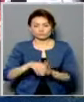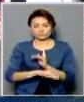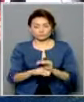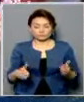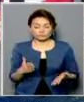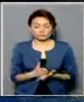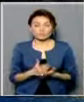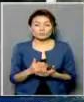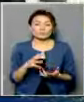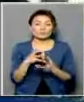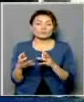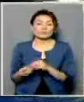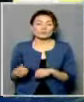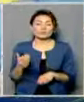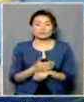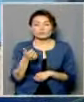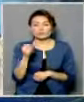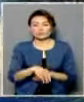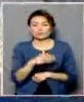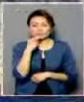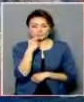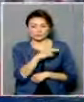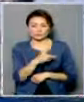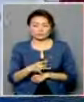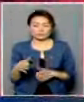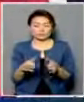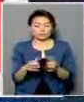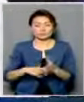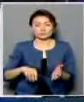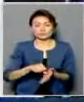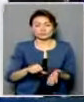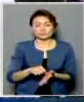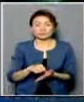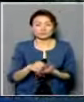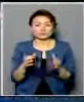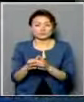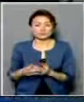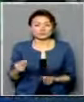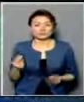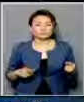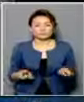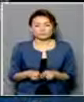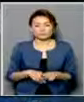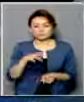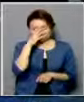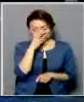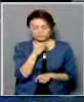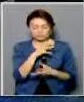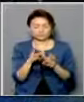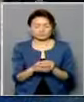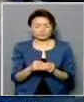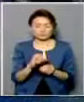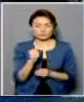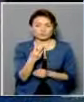шәкірттері. Жарыс қорытындысы бойынша жүлдегерлер сапынан аудан құрамасы ғана емес, оның жекелеген ойыншылары да көрінді. Осылайша